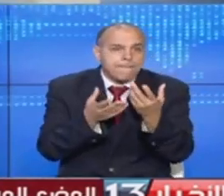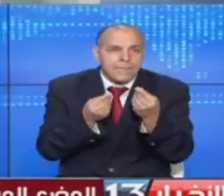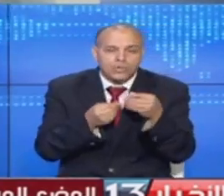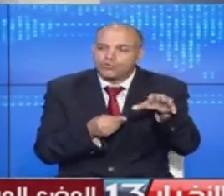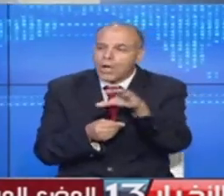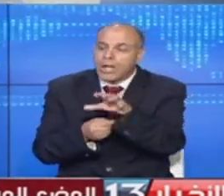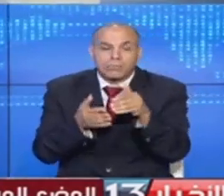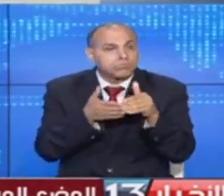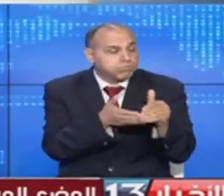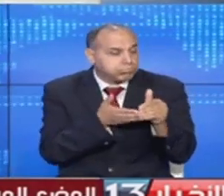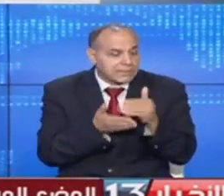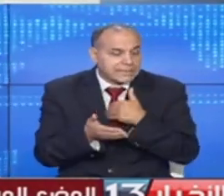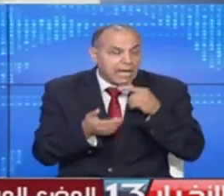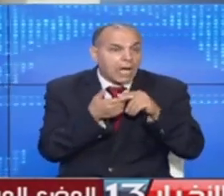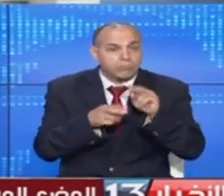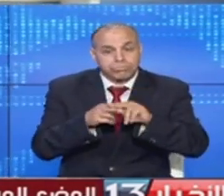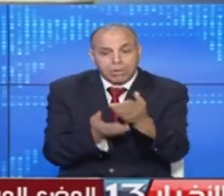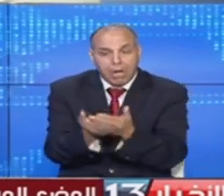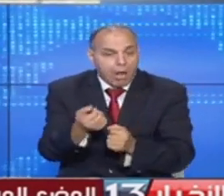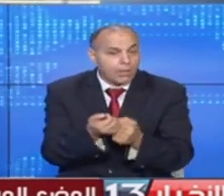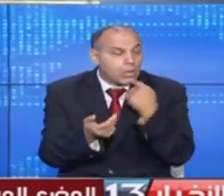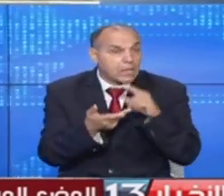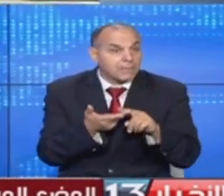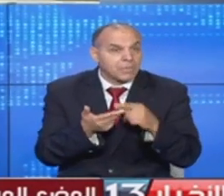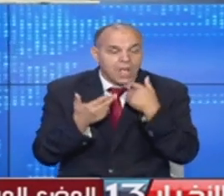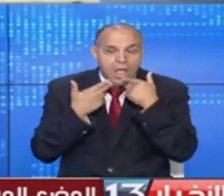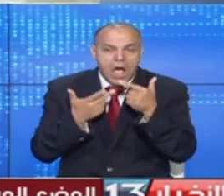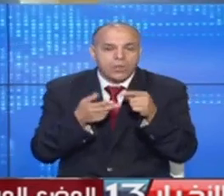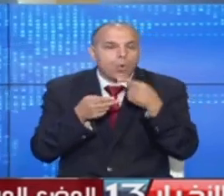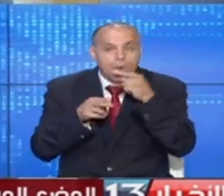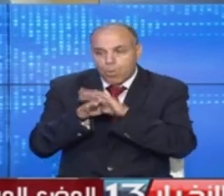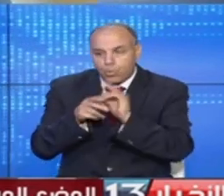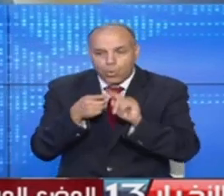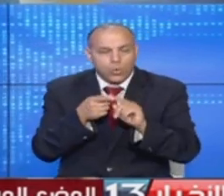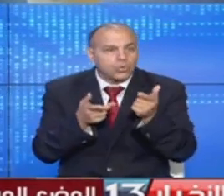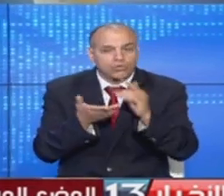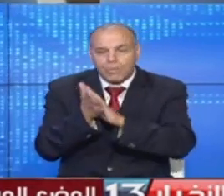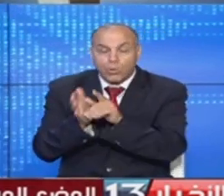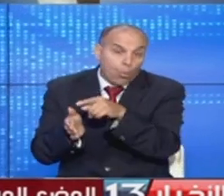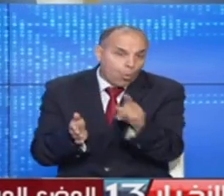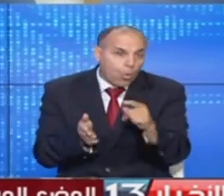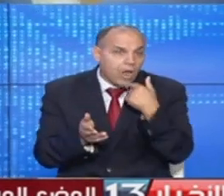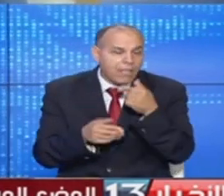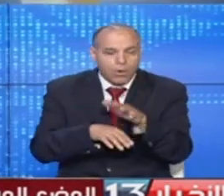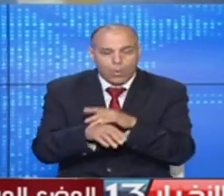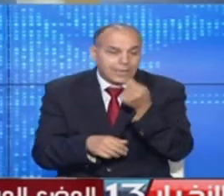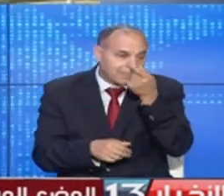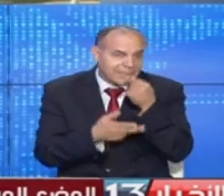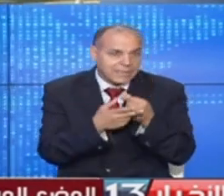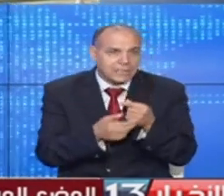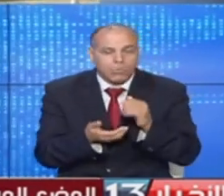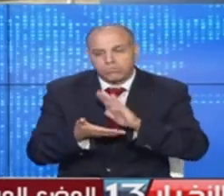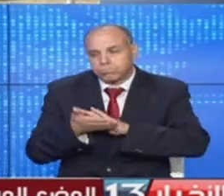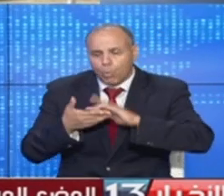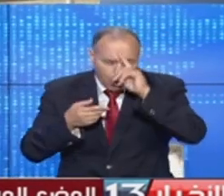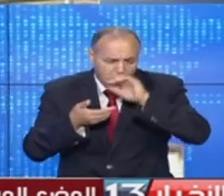الجهات دعم الهياكل الصحيه وتحسين الخدمات وقد هددت في هذا الخصوص مكونات المجتمع المدني بولايه المنستير والمنظمات